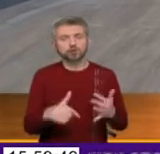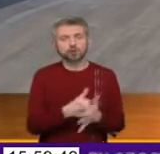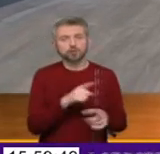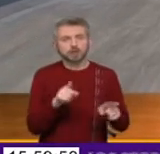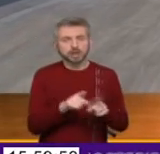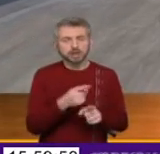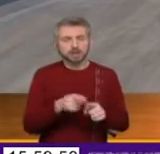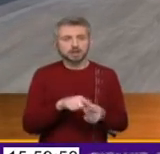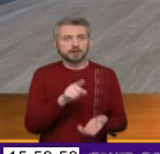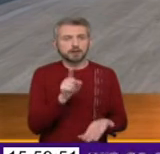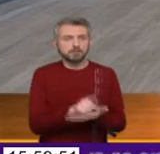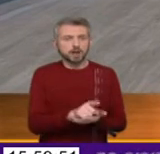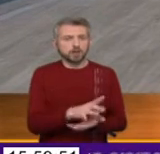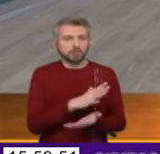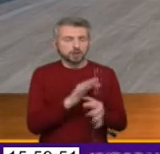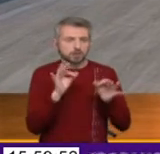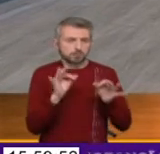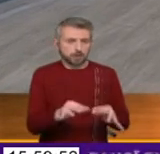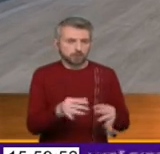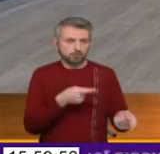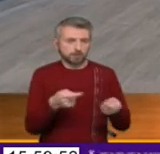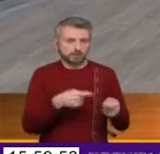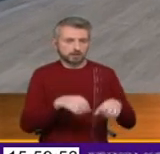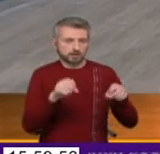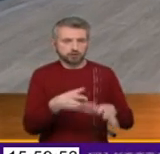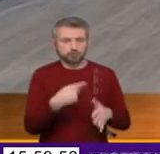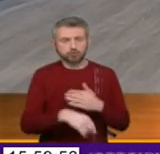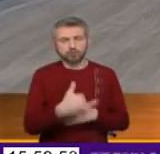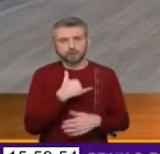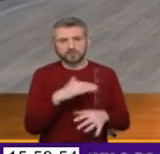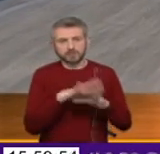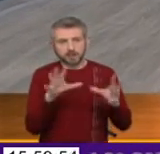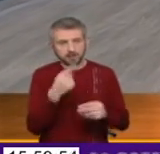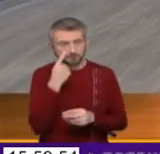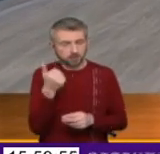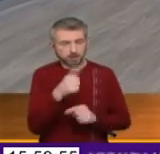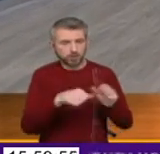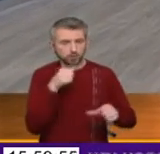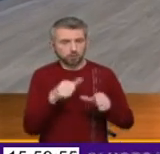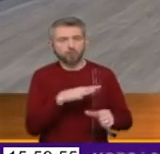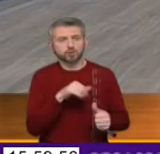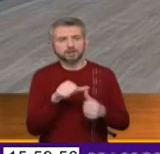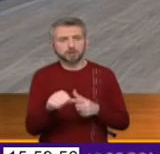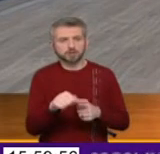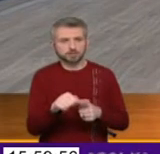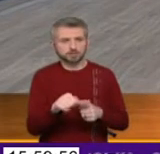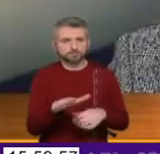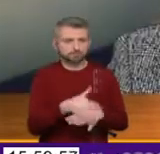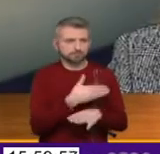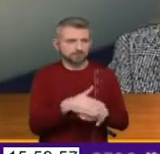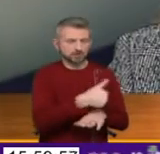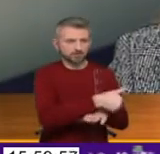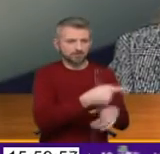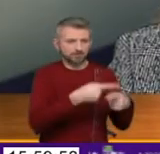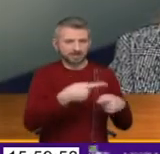це мало бути правильним управлінським рішенням, тому що в нас взагалі в пріоритет року було саме міжквартальні проїзди і